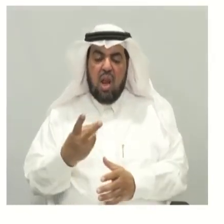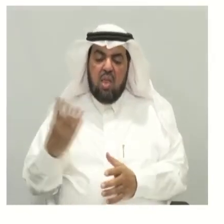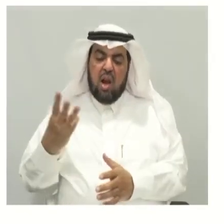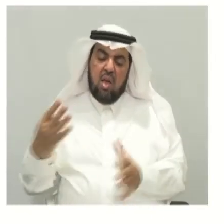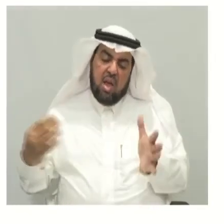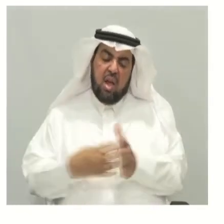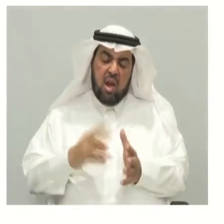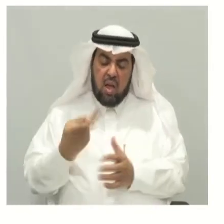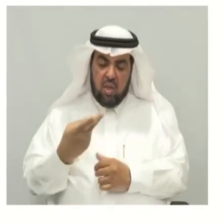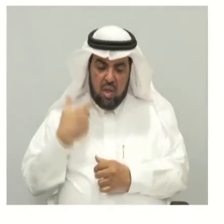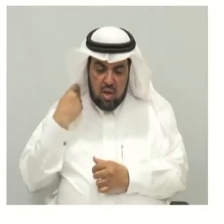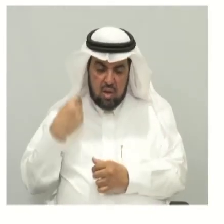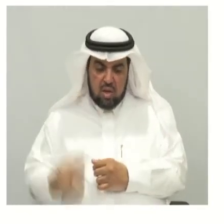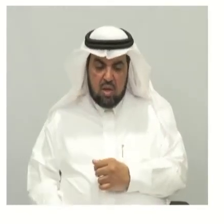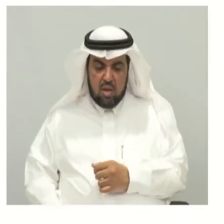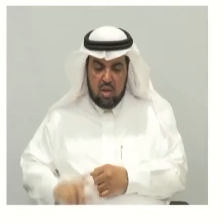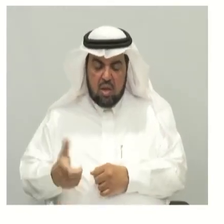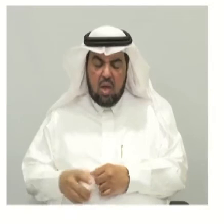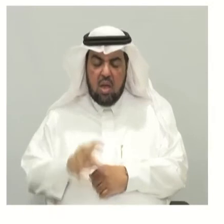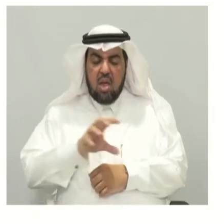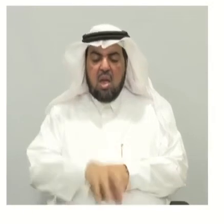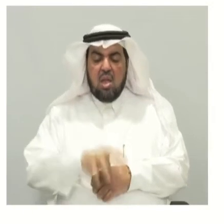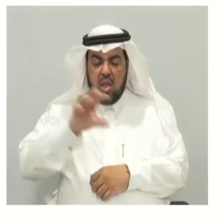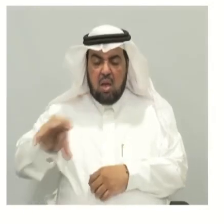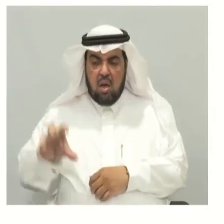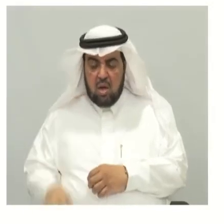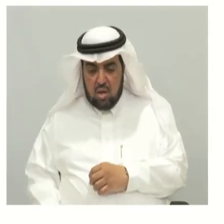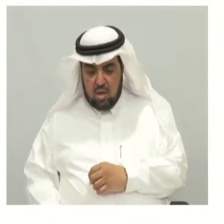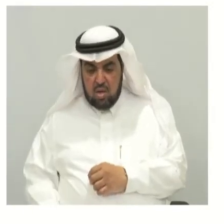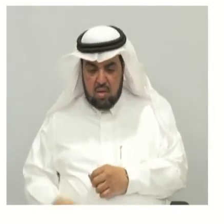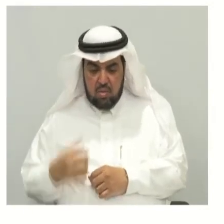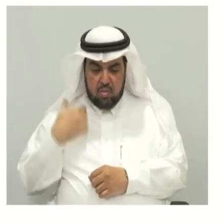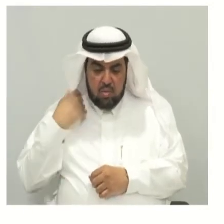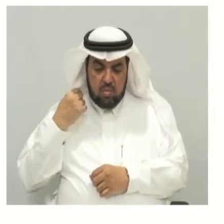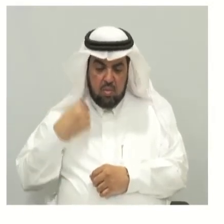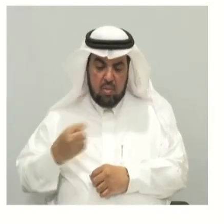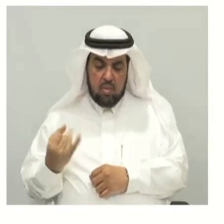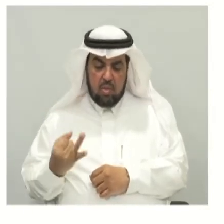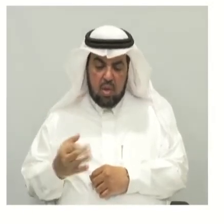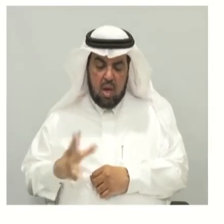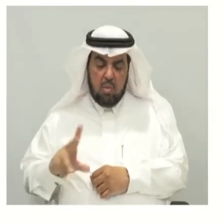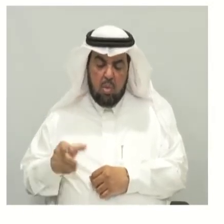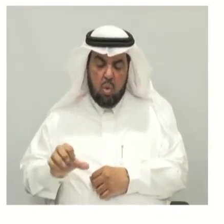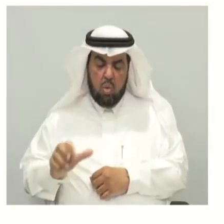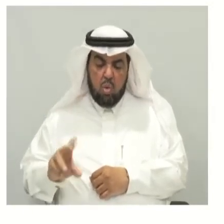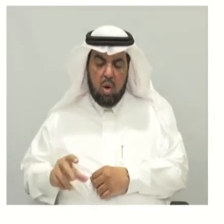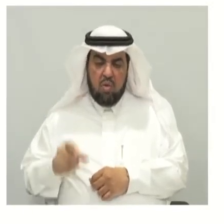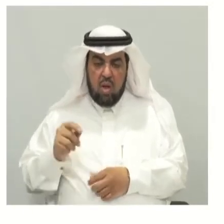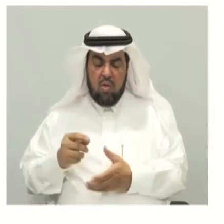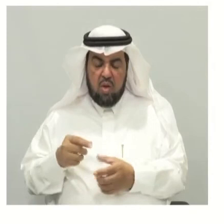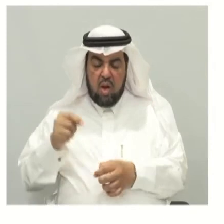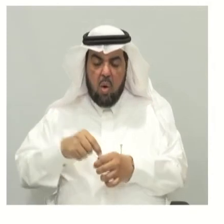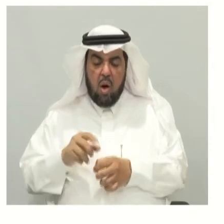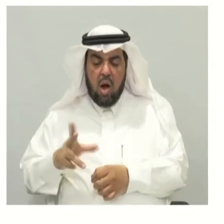إلى 12، هي عناصر ماذا؟ انتقالية. أحسنتم. عدد البروتونات في نواة العنصر هو